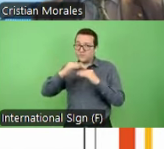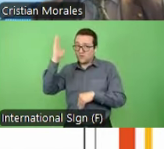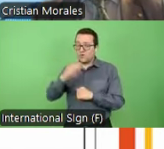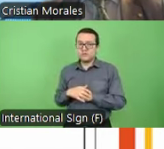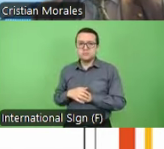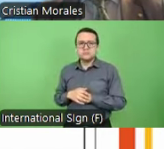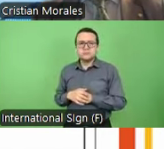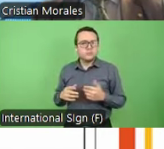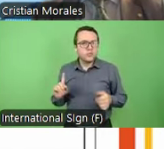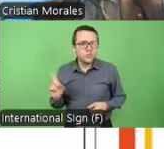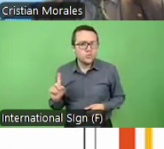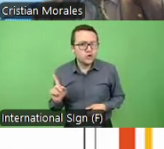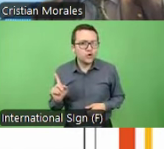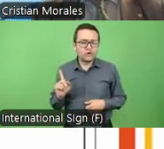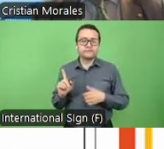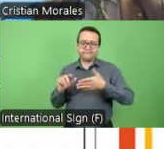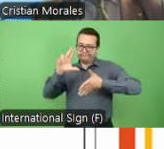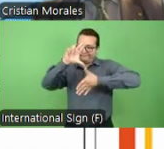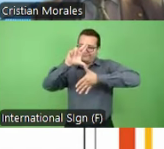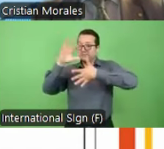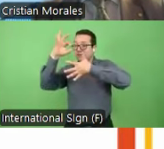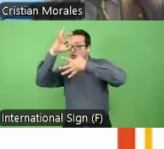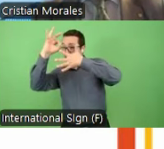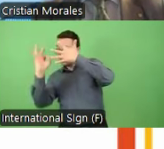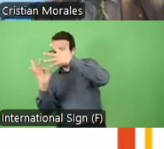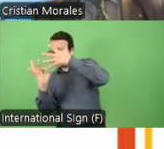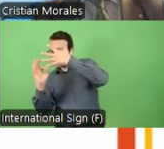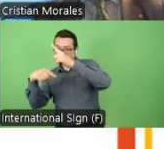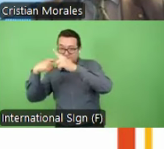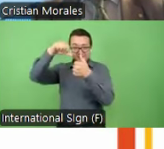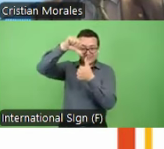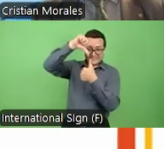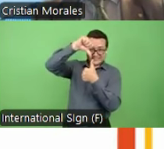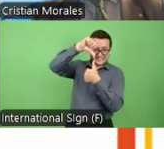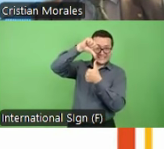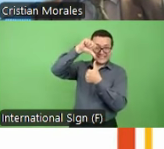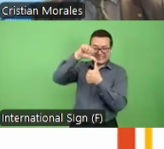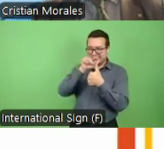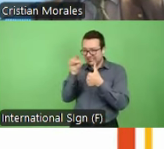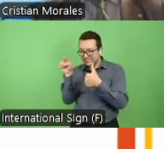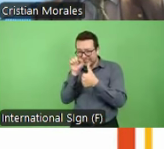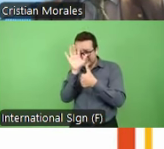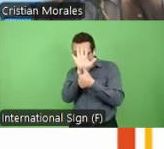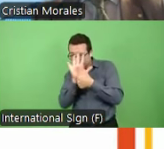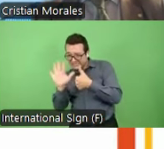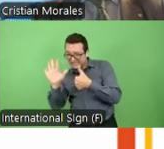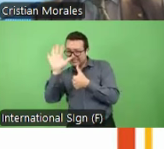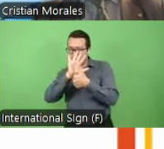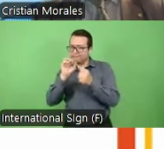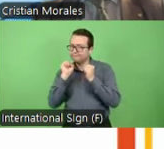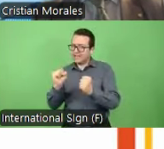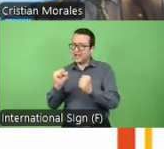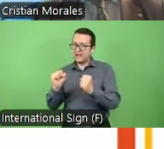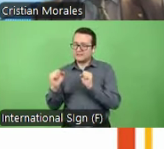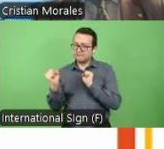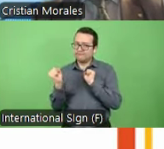donc Caribe des y de pays des Centroamérica. Caraïbes Son et los de desafíos l'Amérique más centrale. importantes que tenemos en Ce la sont región. les défis que nous avons Finalmente, dans la este